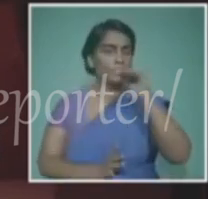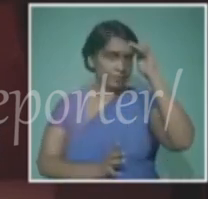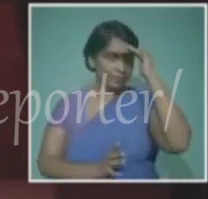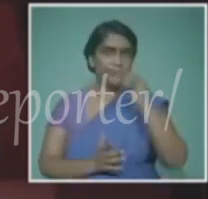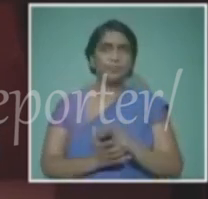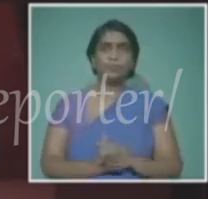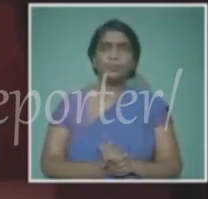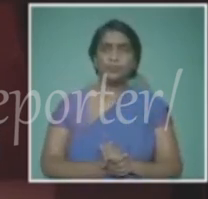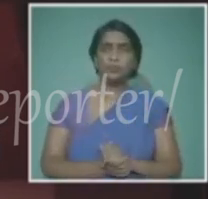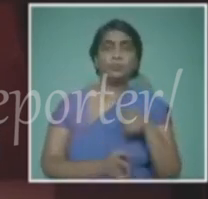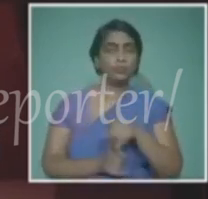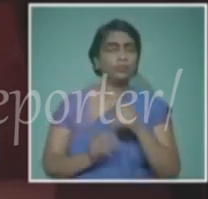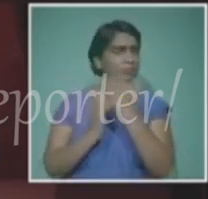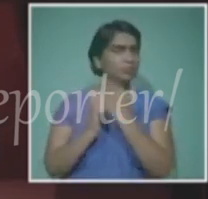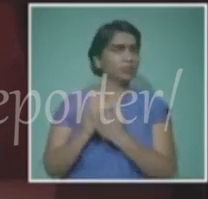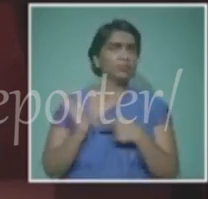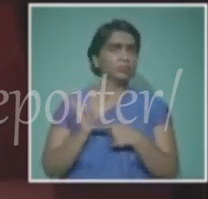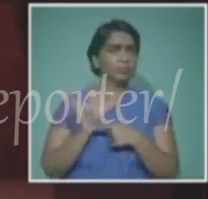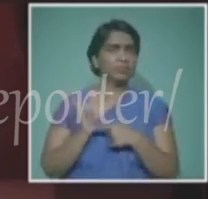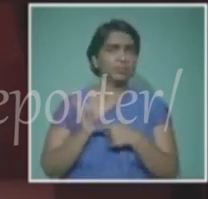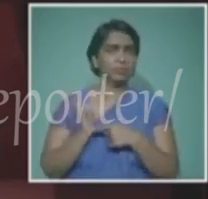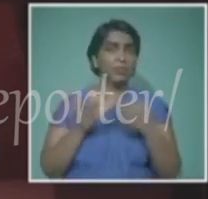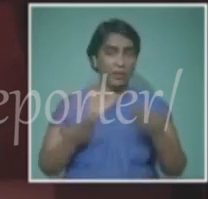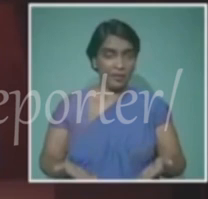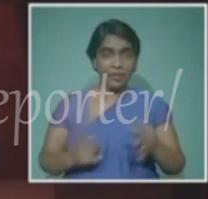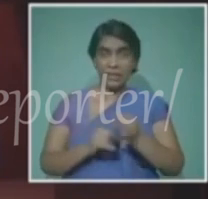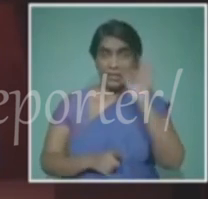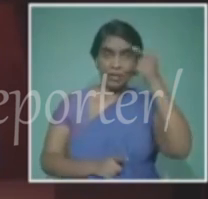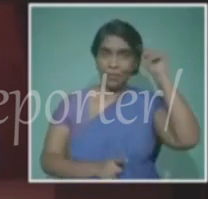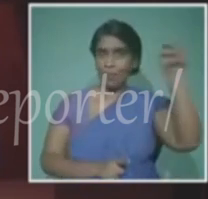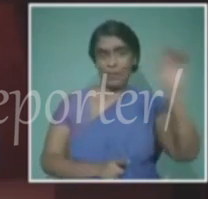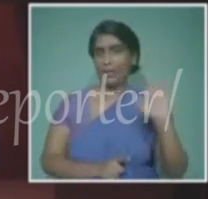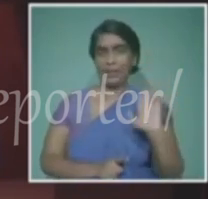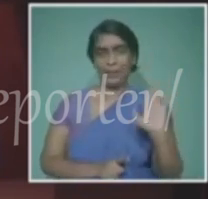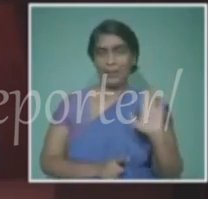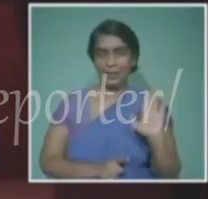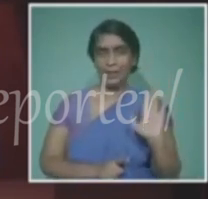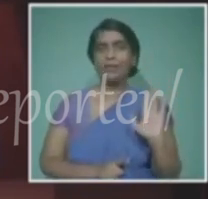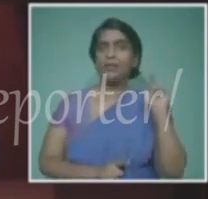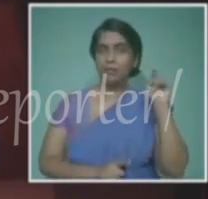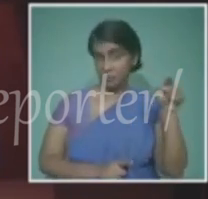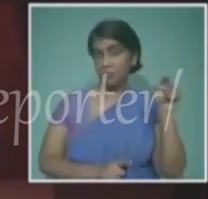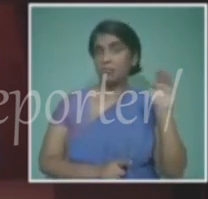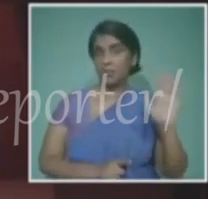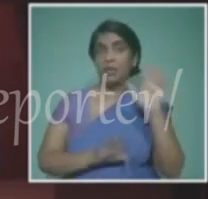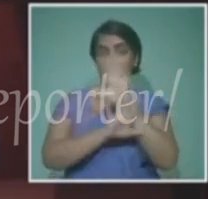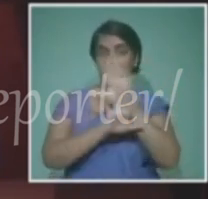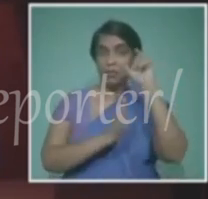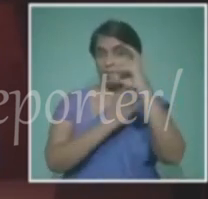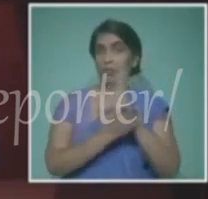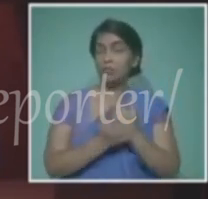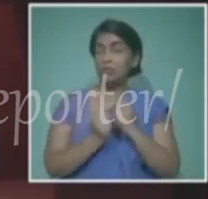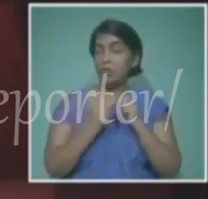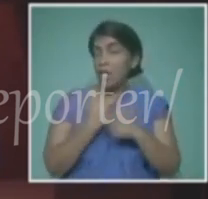කථානායකතුමනි මේ තියෙන ප්‍රතිපාදන තුල, මම මේ වර්තමාන ජනාධිපතිවරයා ගැන කතා කරනව නෙවෙයි, මොකද එතුමා තමයි 19 වෙනි